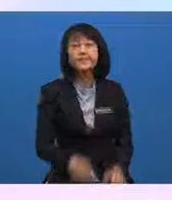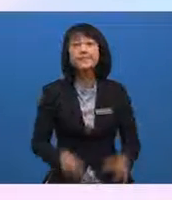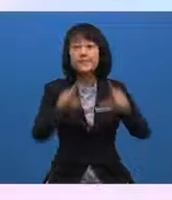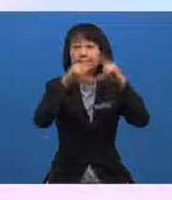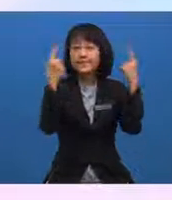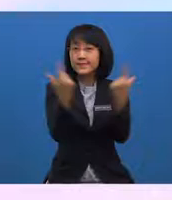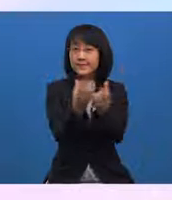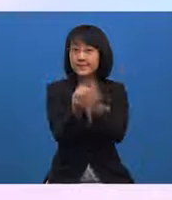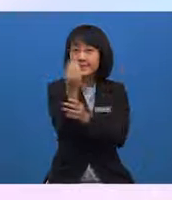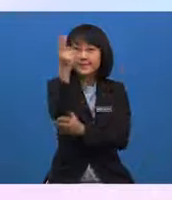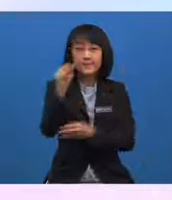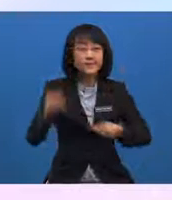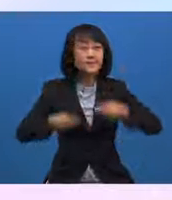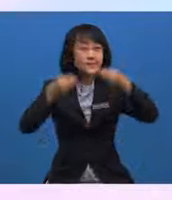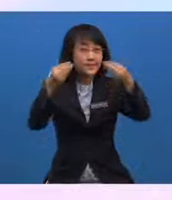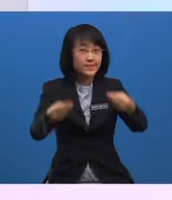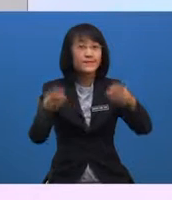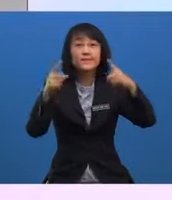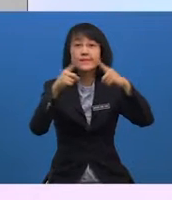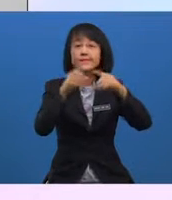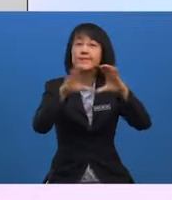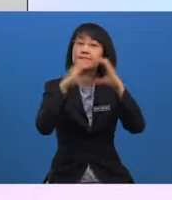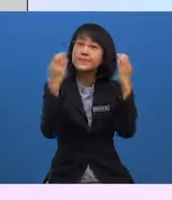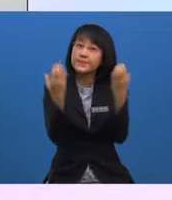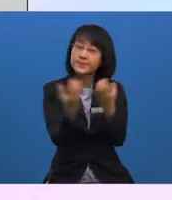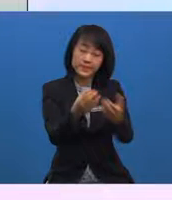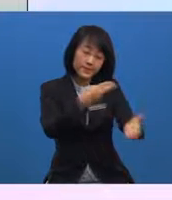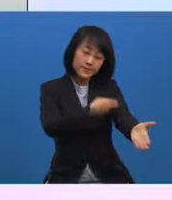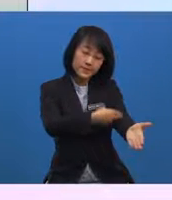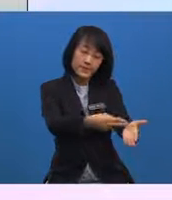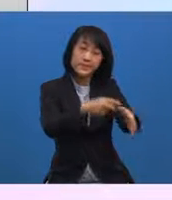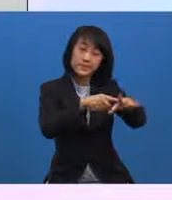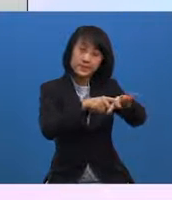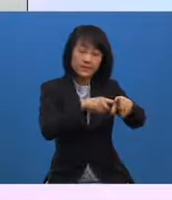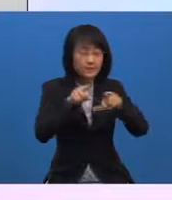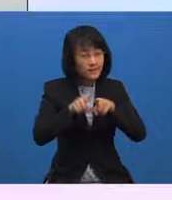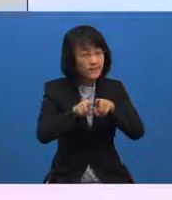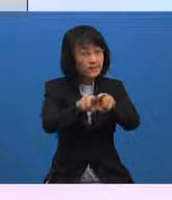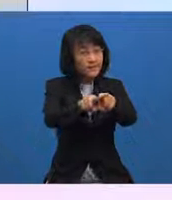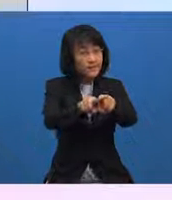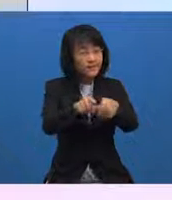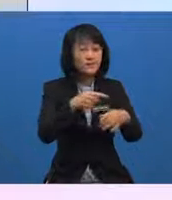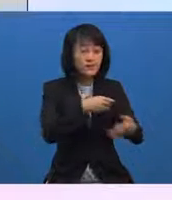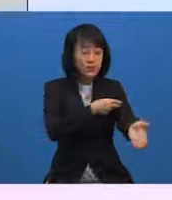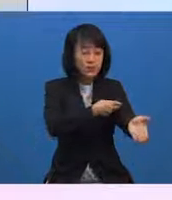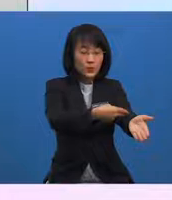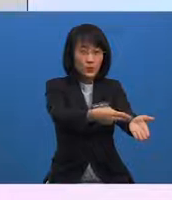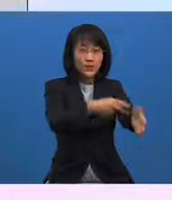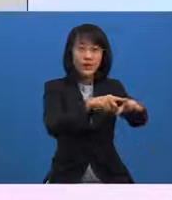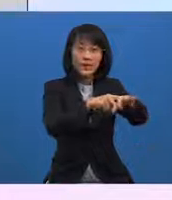Kelaskan tumbuhan yang diberi kepada kumpulan urat daun selari dan urat daun